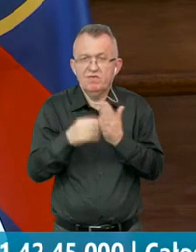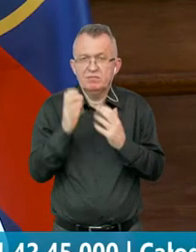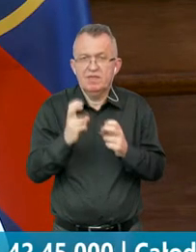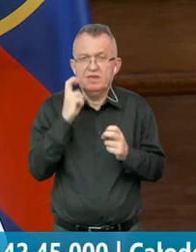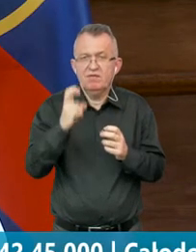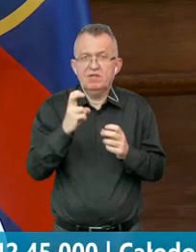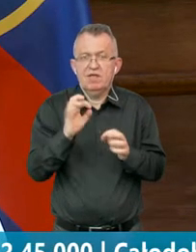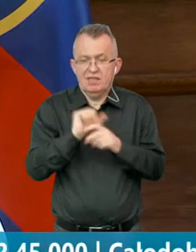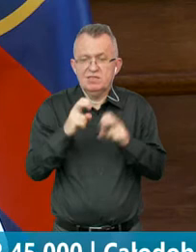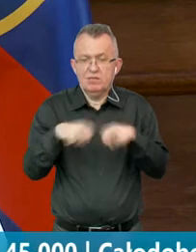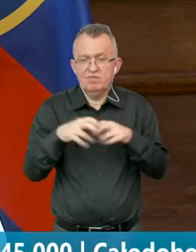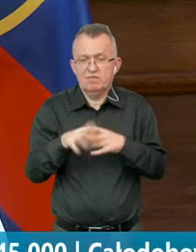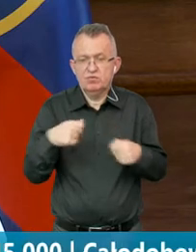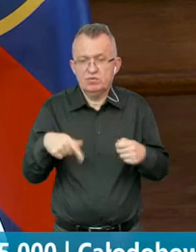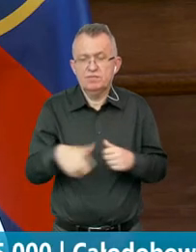też na bieżąco remontowane w Szczecinie.